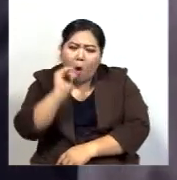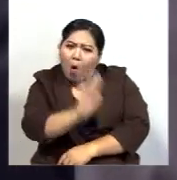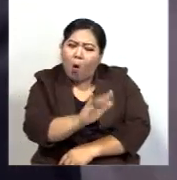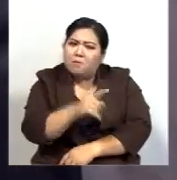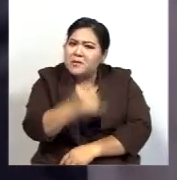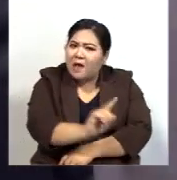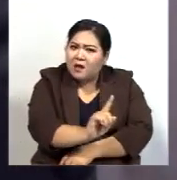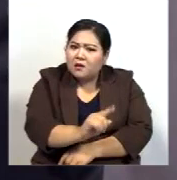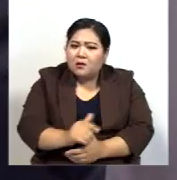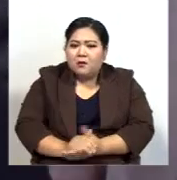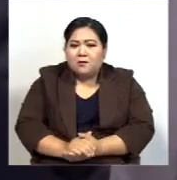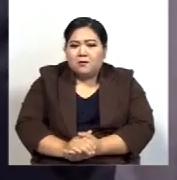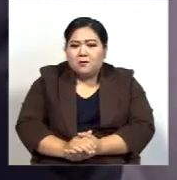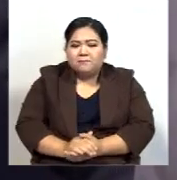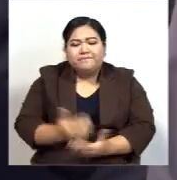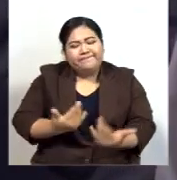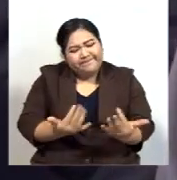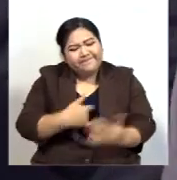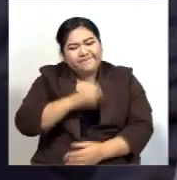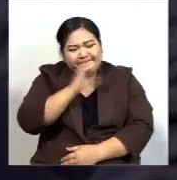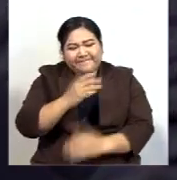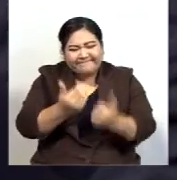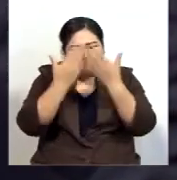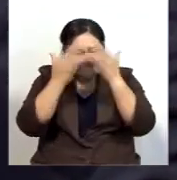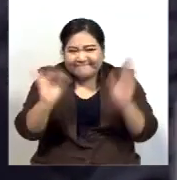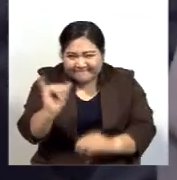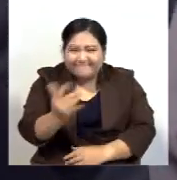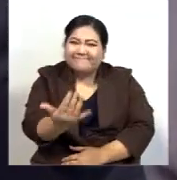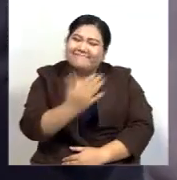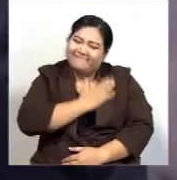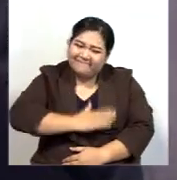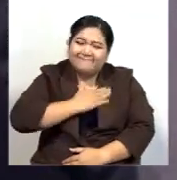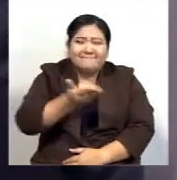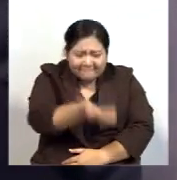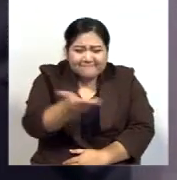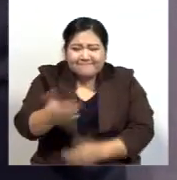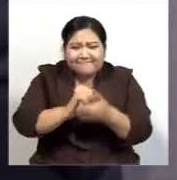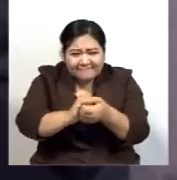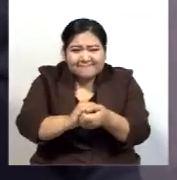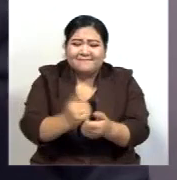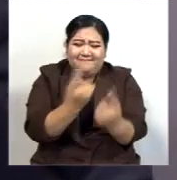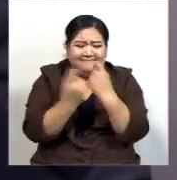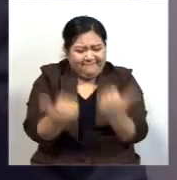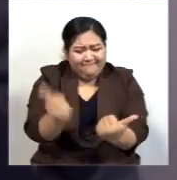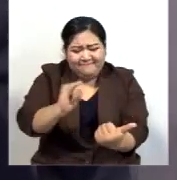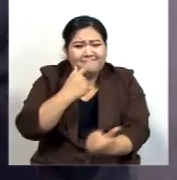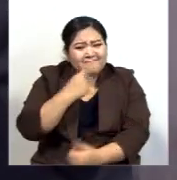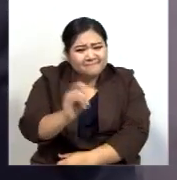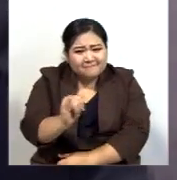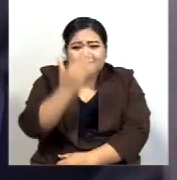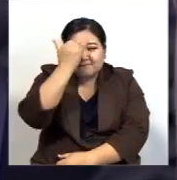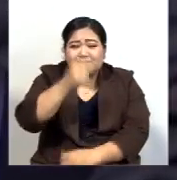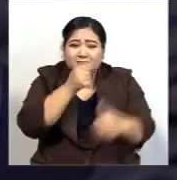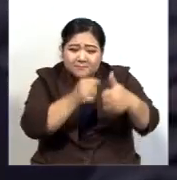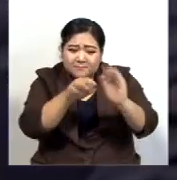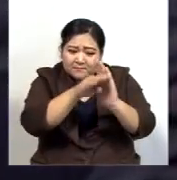นะครับผมก็พยายามจะพูดให้เซฟที่สุดนะครับแล้วก็พยายามขอร้องขอความร่วมมือพี่น้องประชาชนนะครับว่า